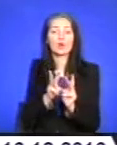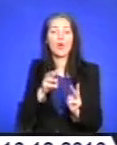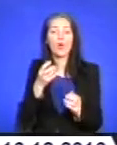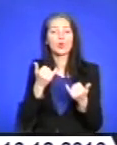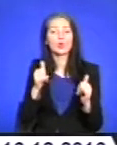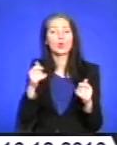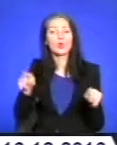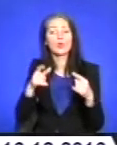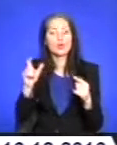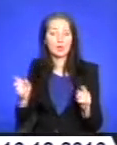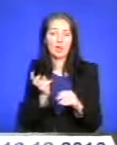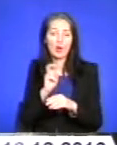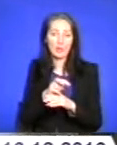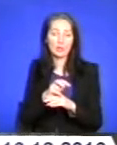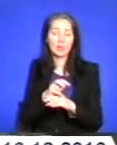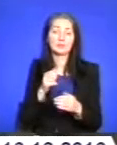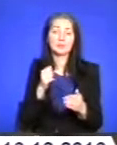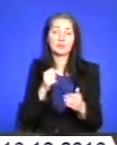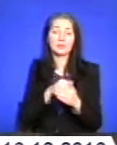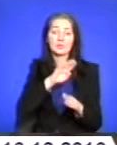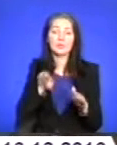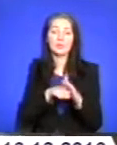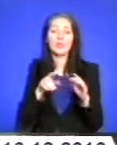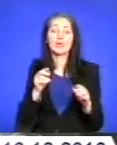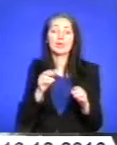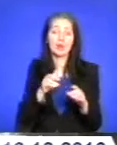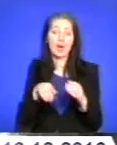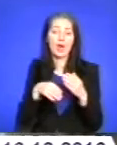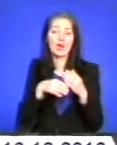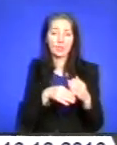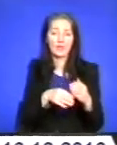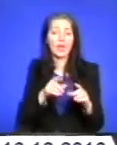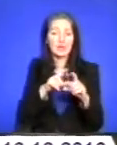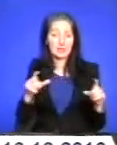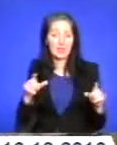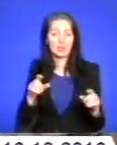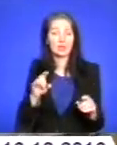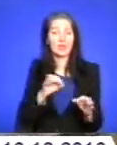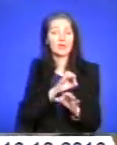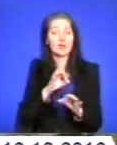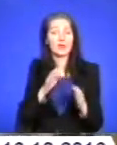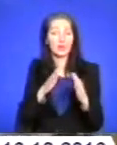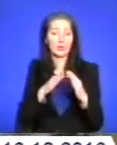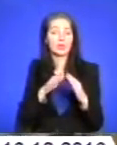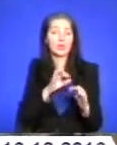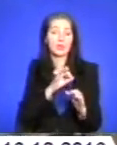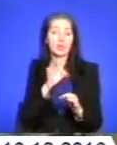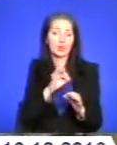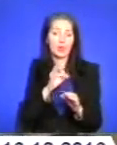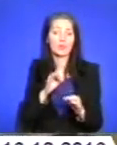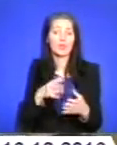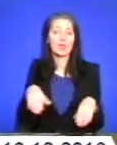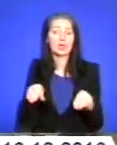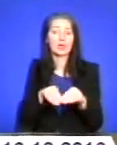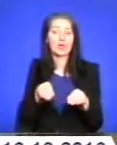навчальних закладів, дитячих будинків, сиротинців та шкіл-інтернатів. Головне управління Національної поліції спільно з управлінням поліції охорони придбали